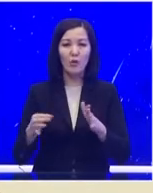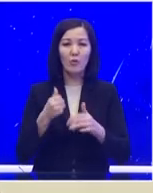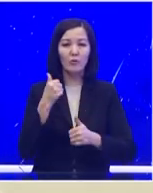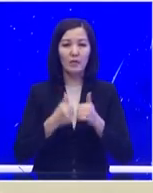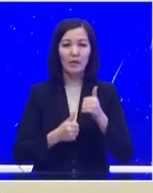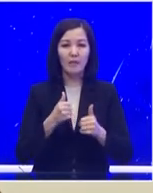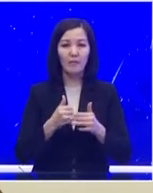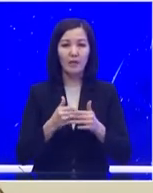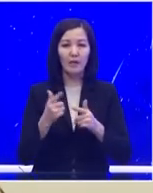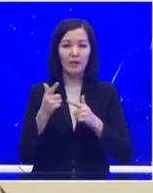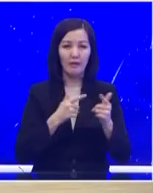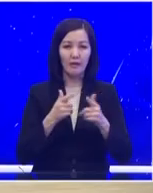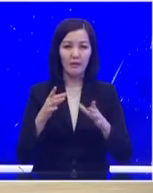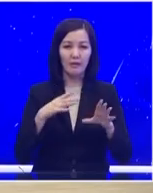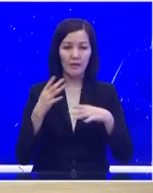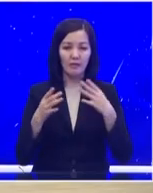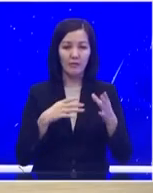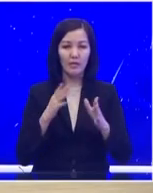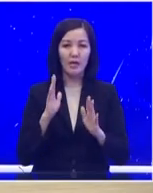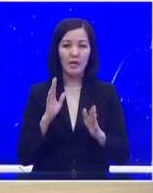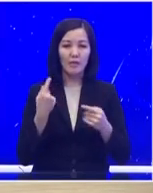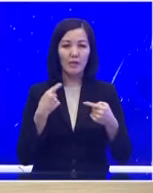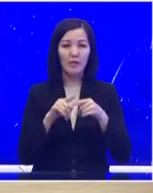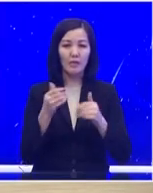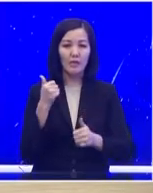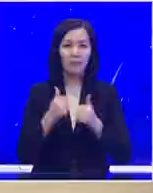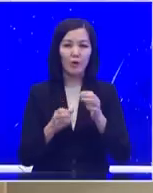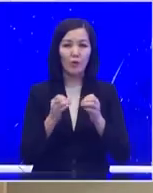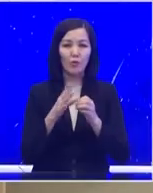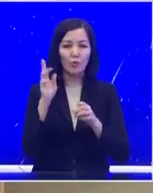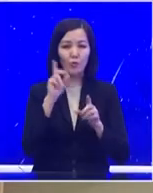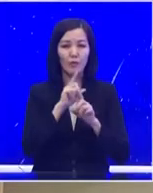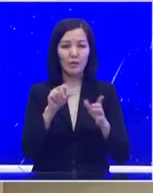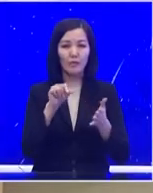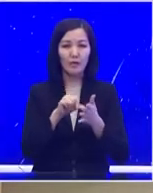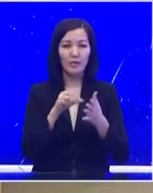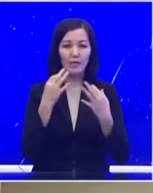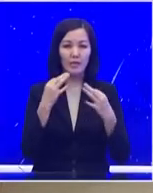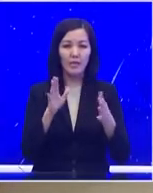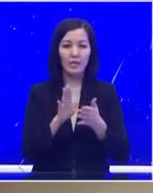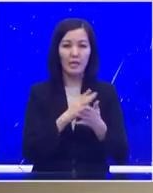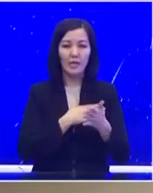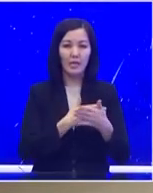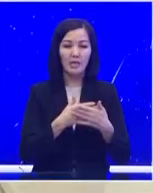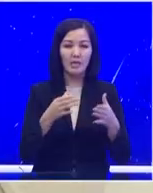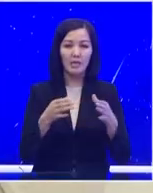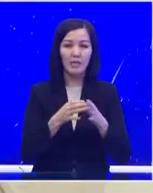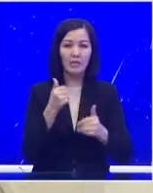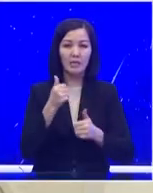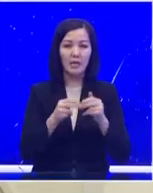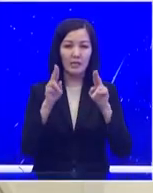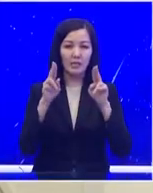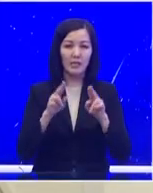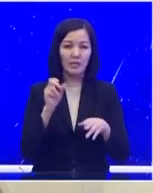олимпиадаға дайындалып жатыр. Робототехника негізіндегі байқауға 14 мектеп қатыспақ. Еріктілердің мұндағы басты міндеті сайыс ережесі